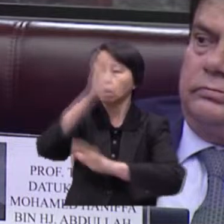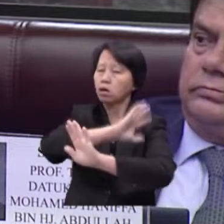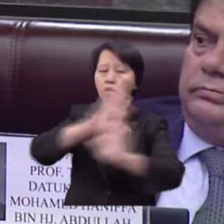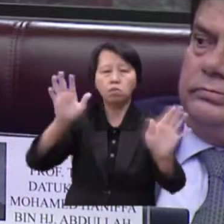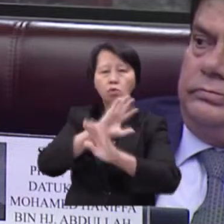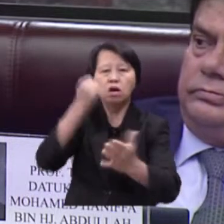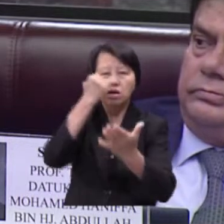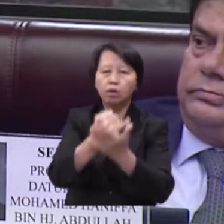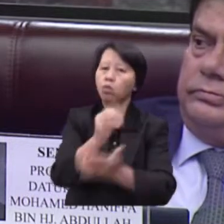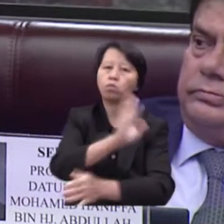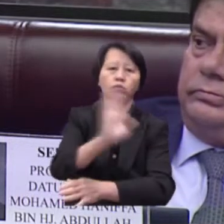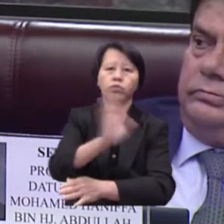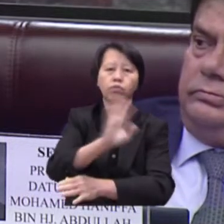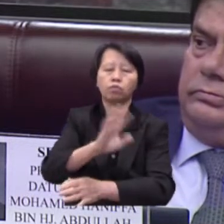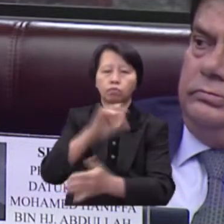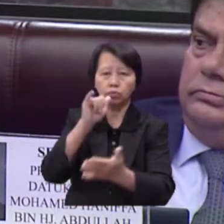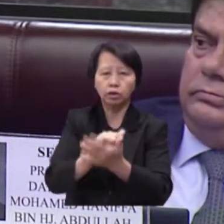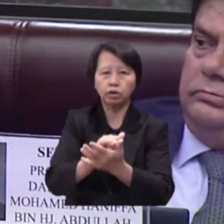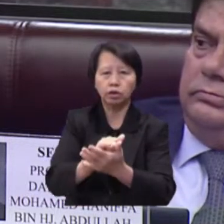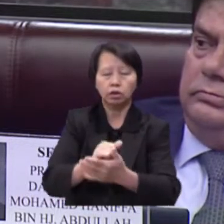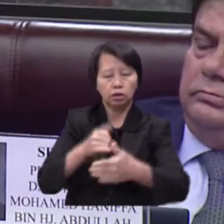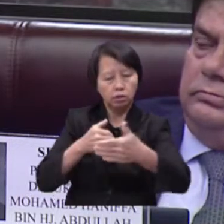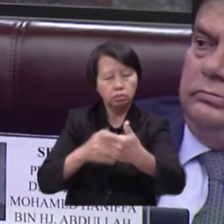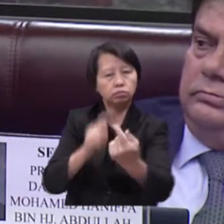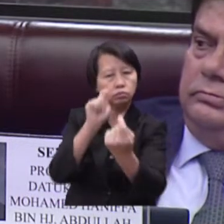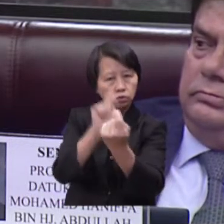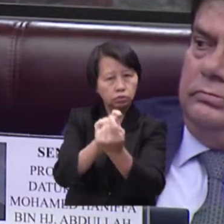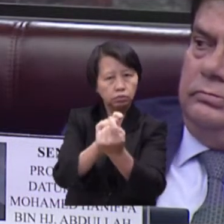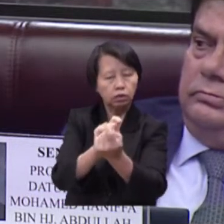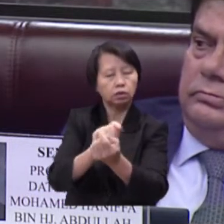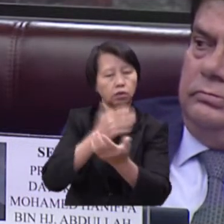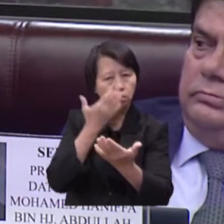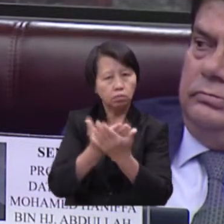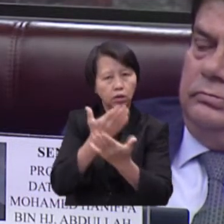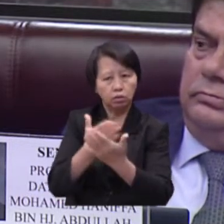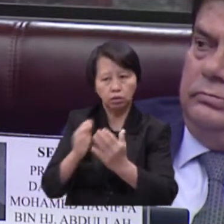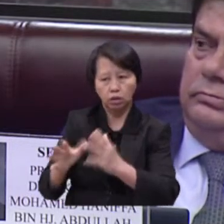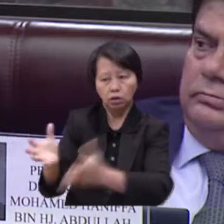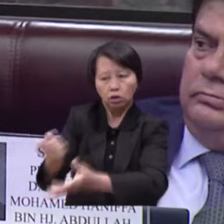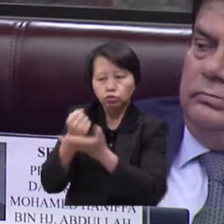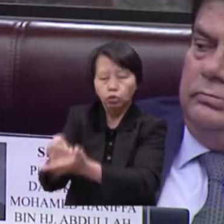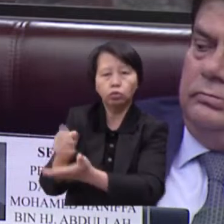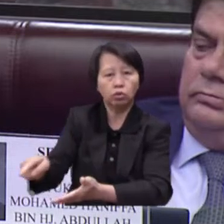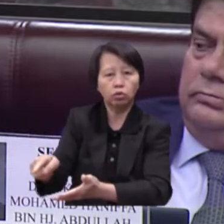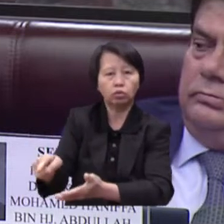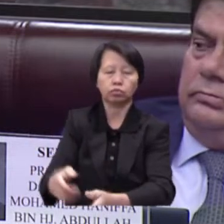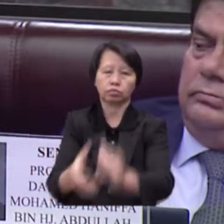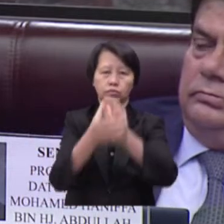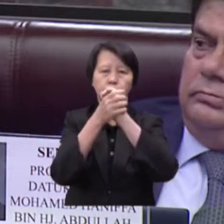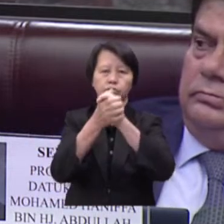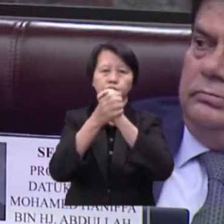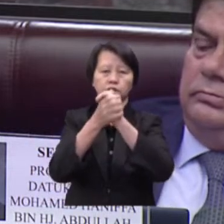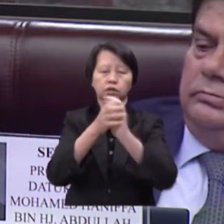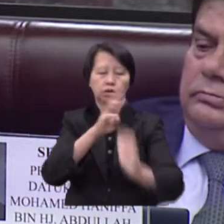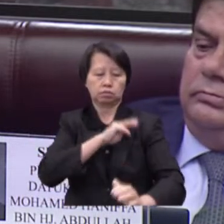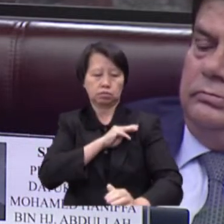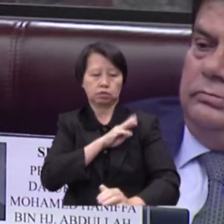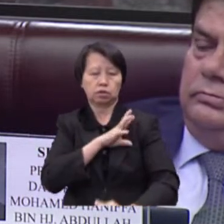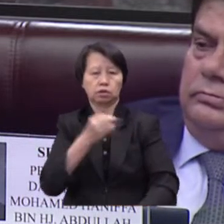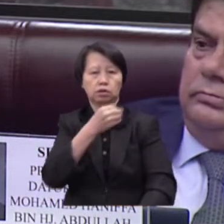jenayah merupakan satu langkah yang tepat dan murni sahabat saya ucapkan kepada Menteri dan